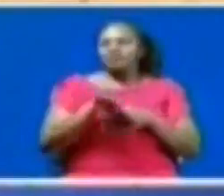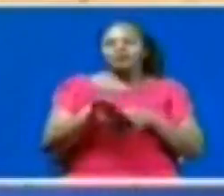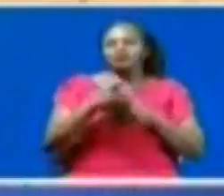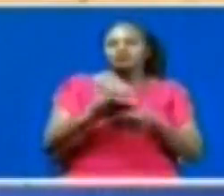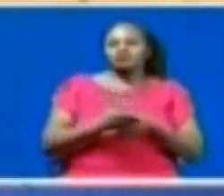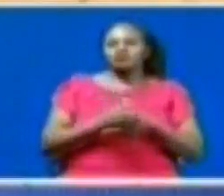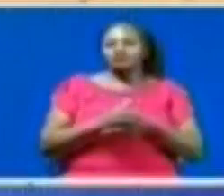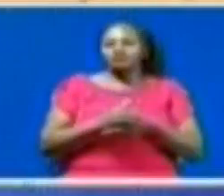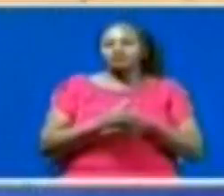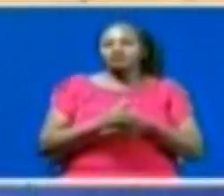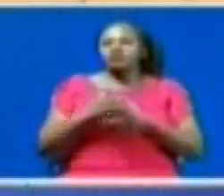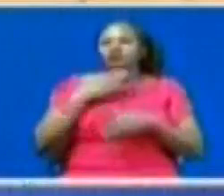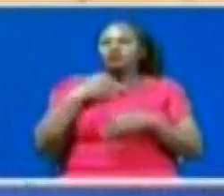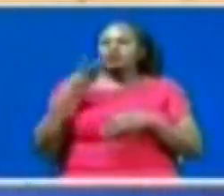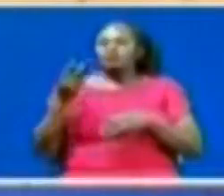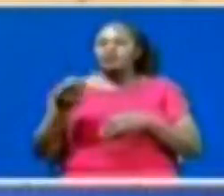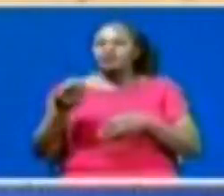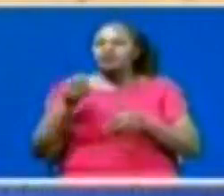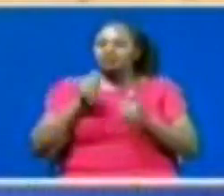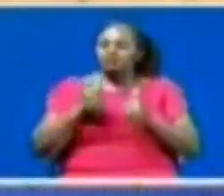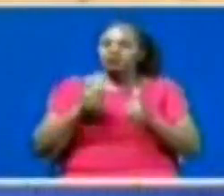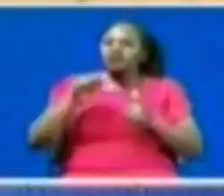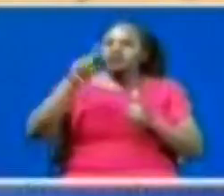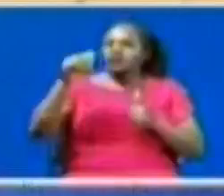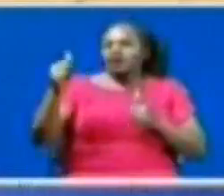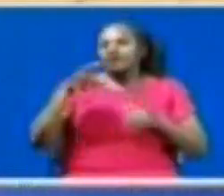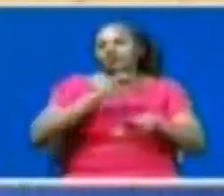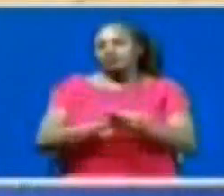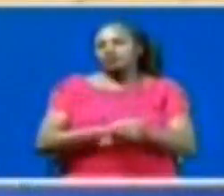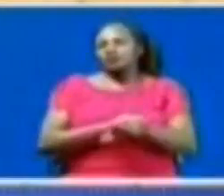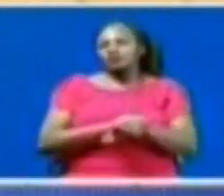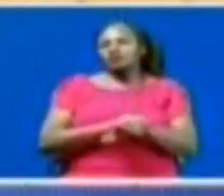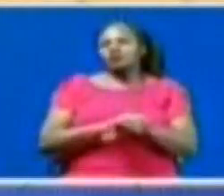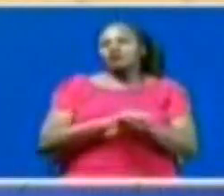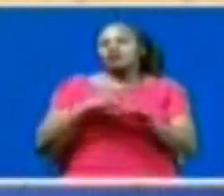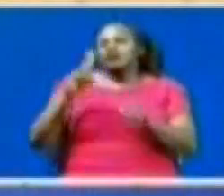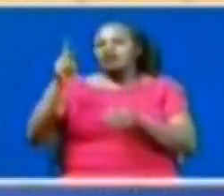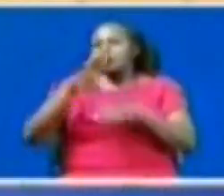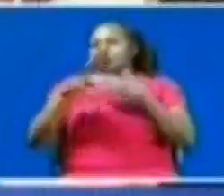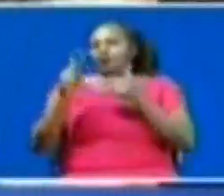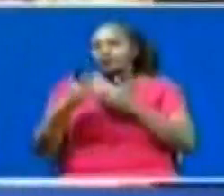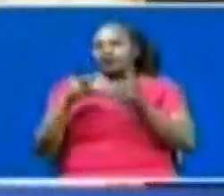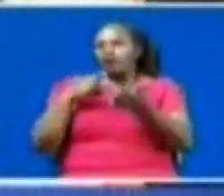Mungu. Na nataka pesa, tulipo pesa hili ambayo Wakenya wengine walipata, ambayo walikombesiwa Kenya nzima.